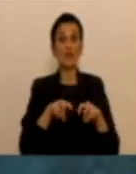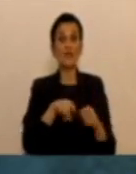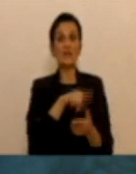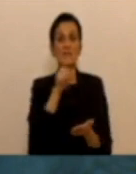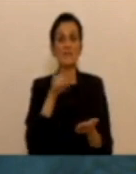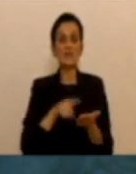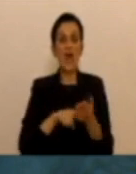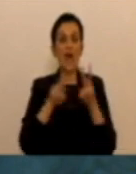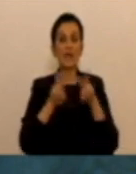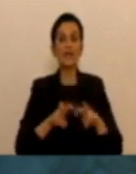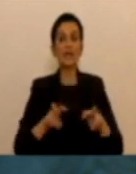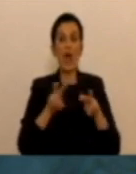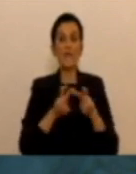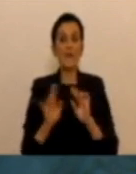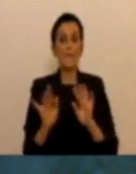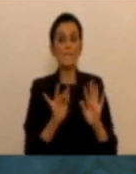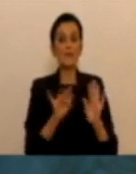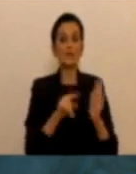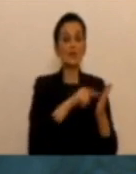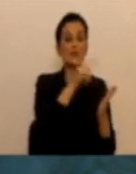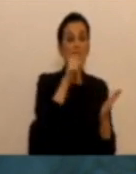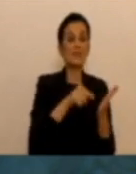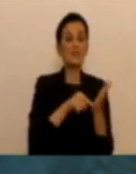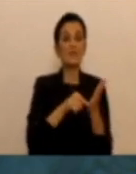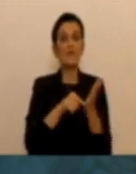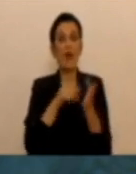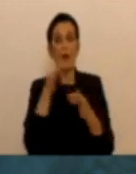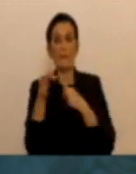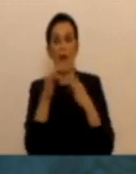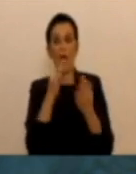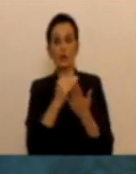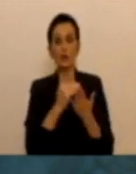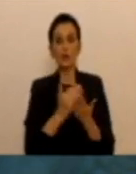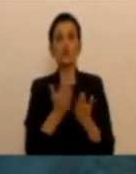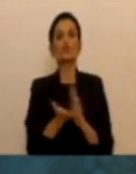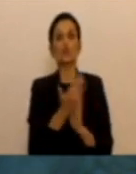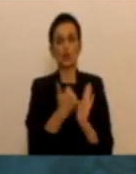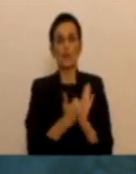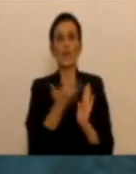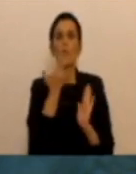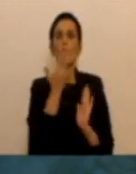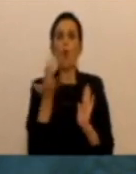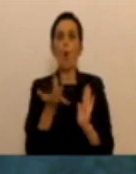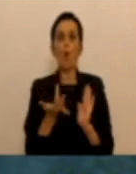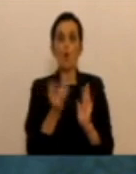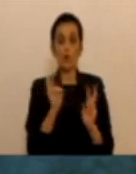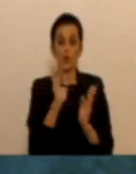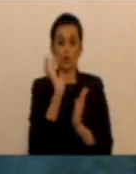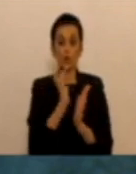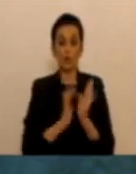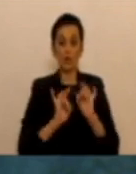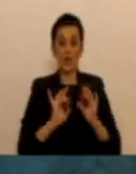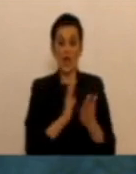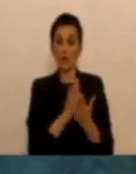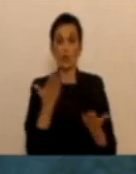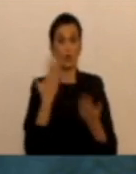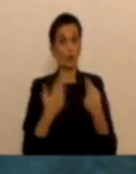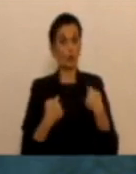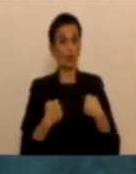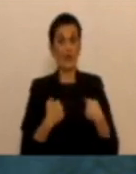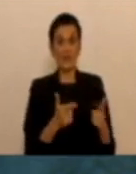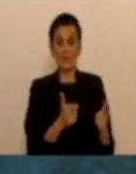საკითხის განხილვა მიმდინარეობს კითხვა-პასუხის რეჟიმში, შემდეგ პოლიტიკური განცხადებების ნაწილი. თუ ჩვენ არ ვართ